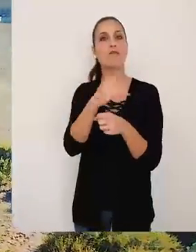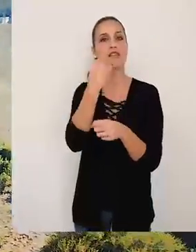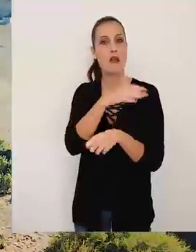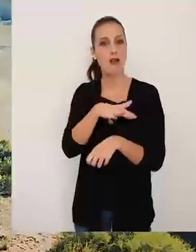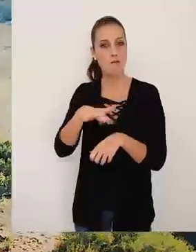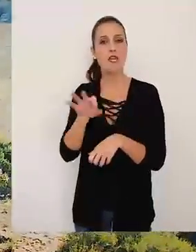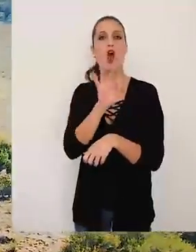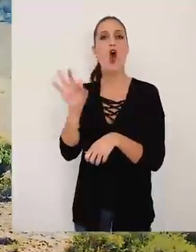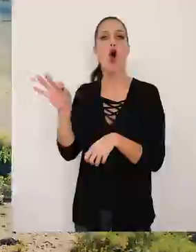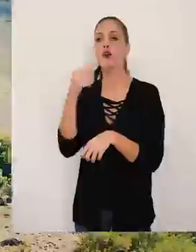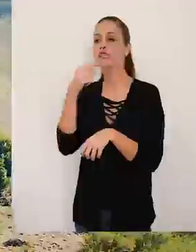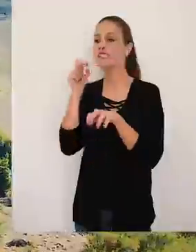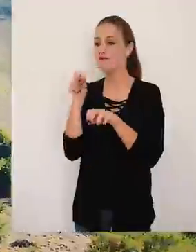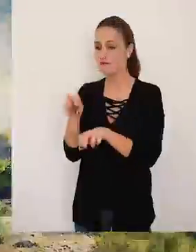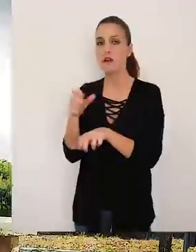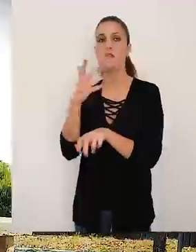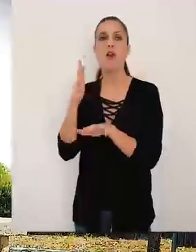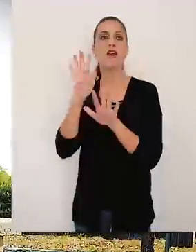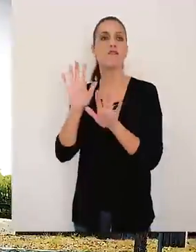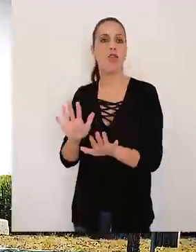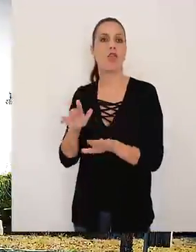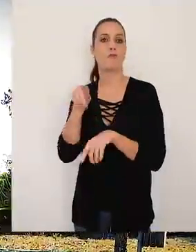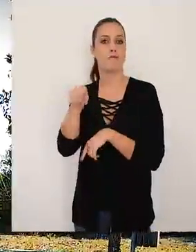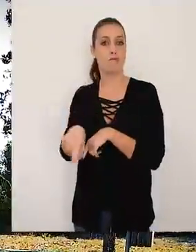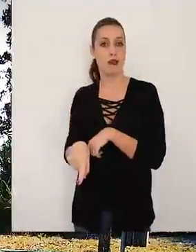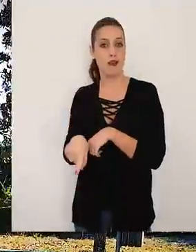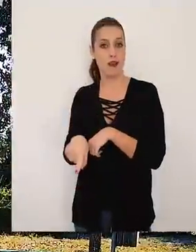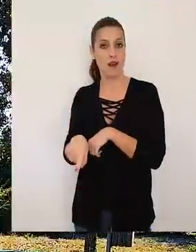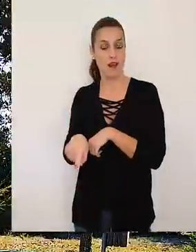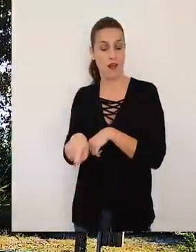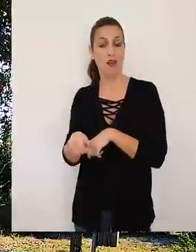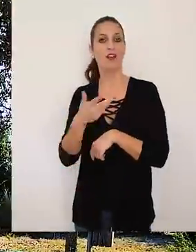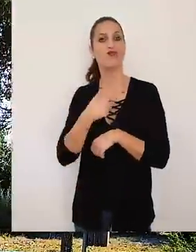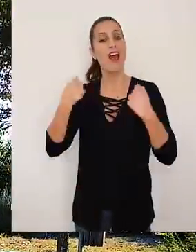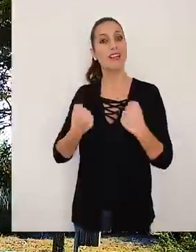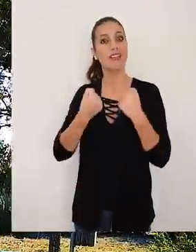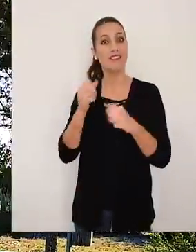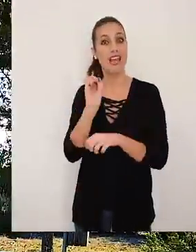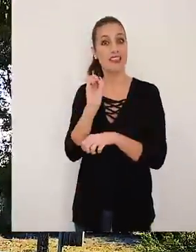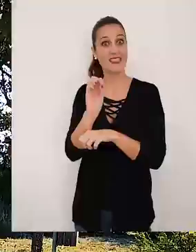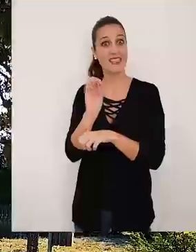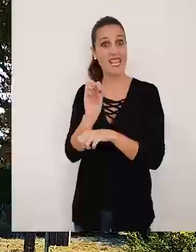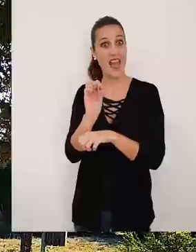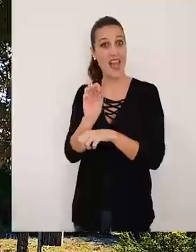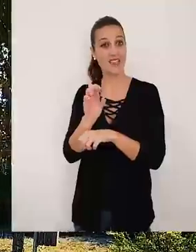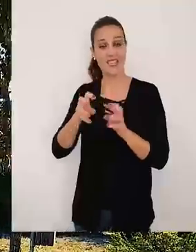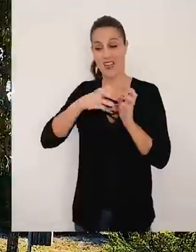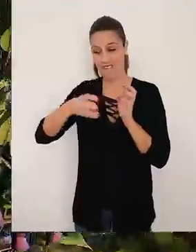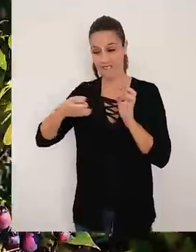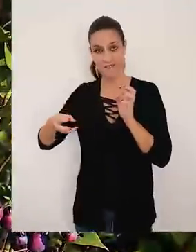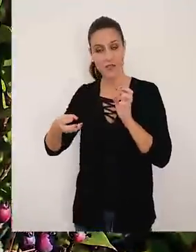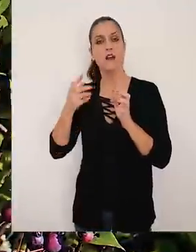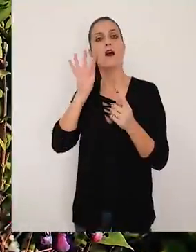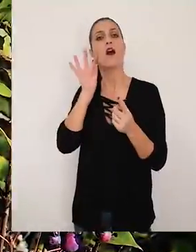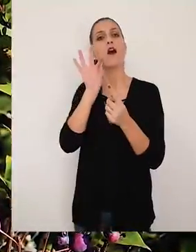Il contesto naturale si presta allo sviluppo di forme didattiche innovative, finalizzate a conoscere gli aspetti e i caratteri delle